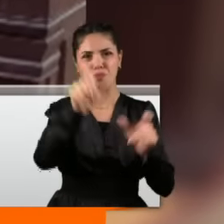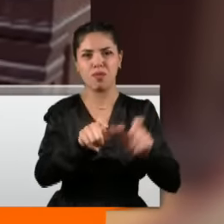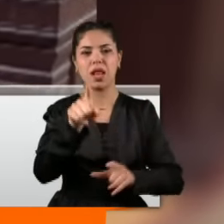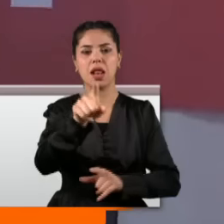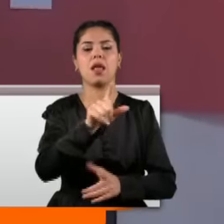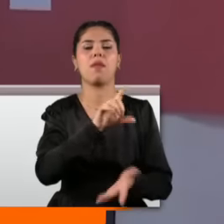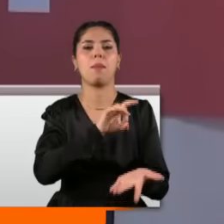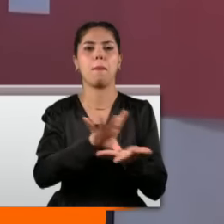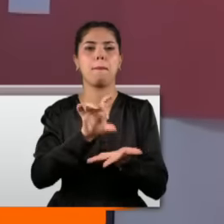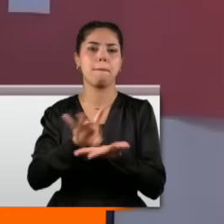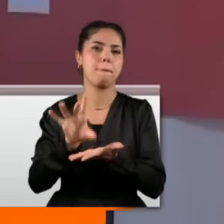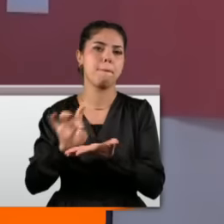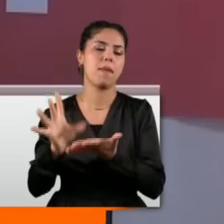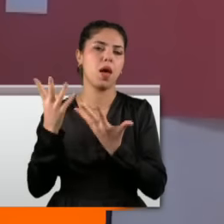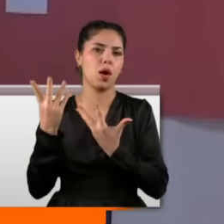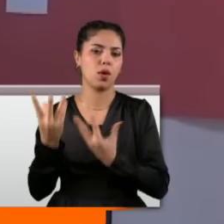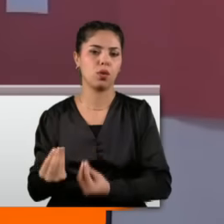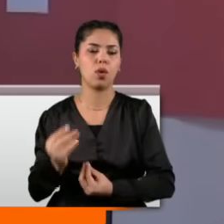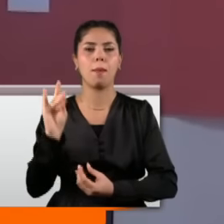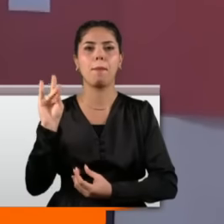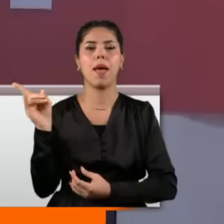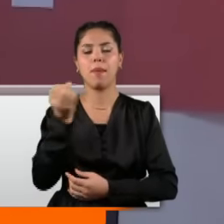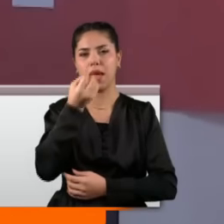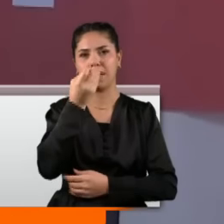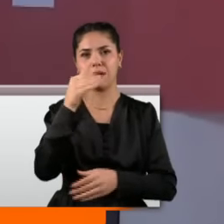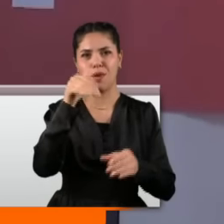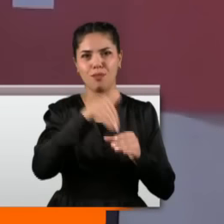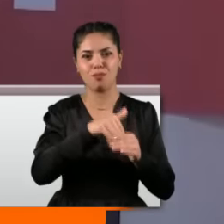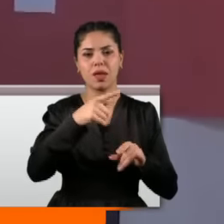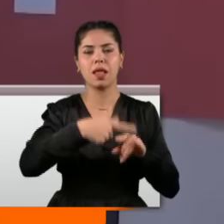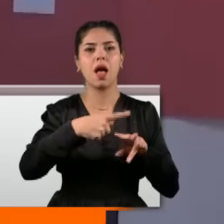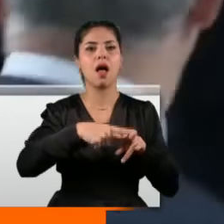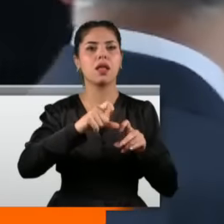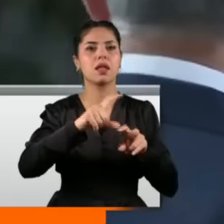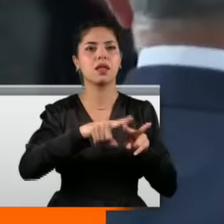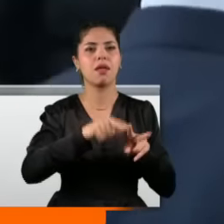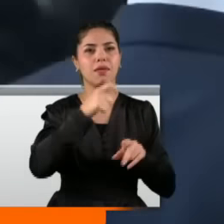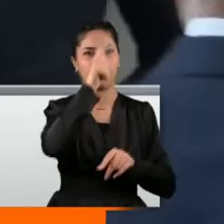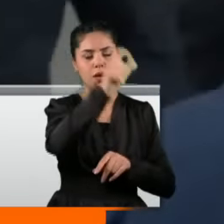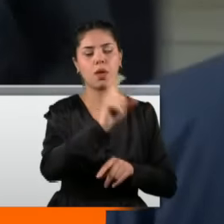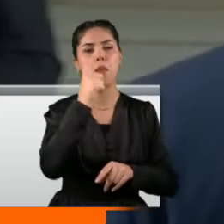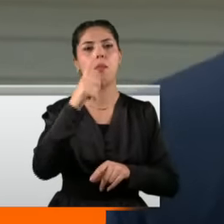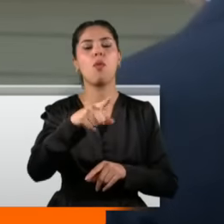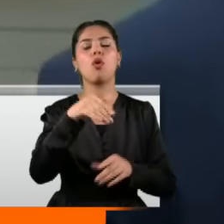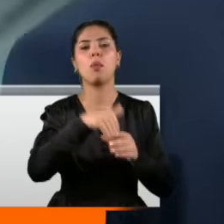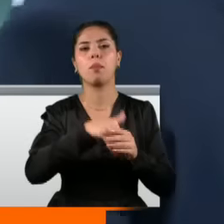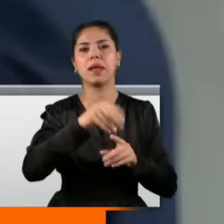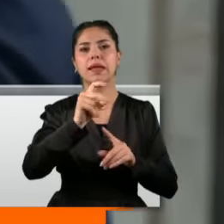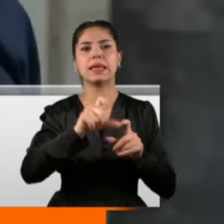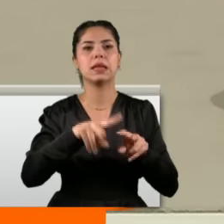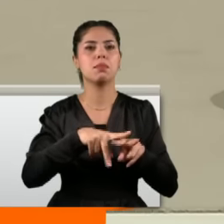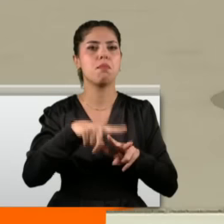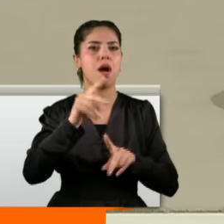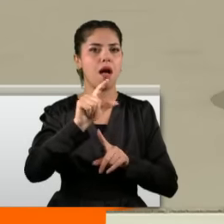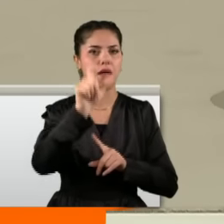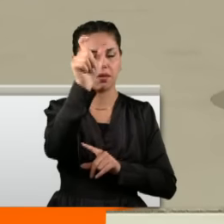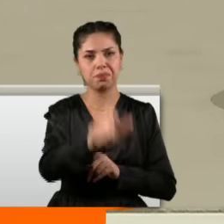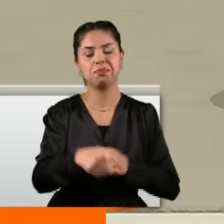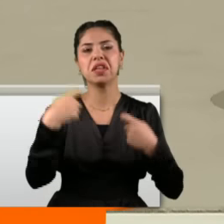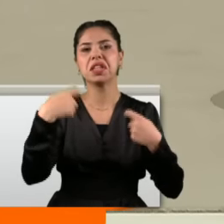üstünü çizdi. Ve şunu söylüyorum. MHP Isparta Milletvekili Hasan Basri Sönmez, Bolu Milletvekili İsmail Akgül ve